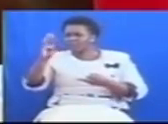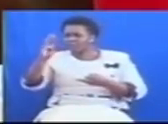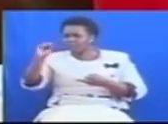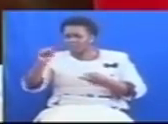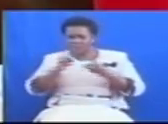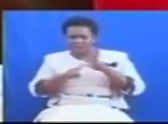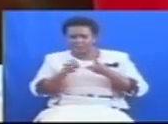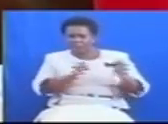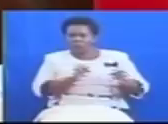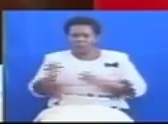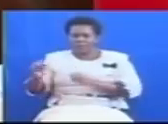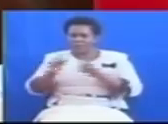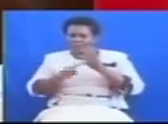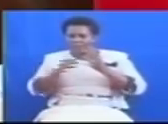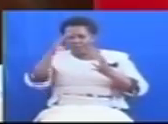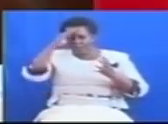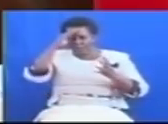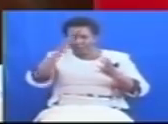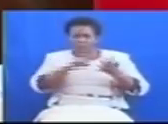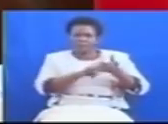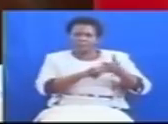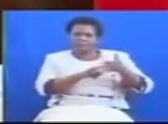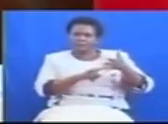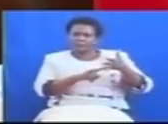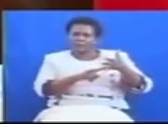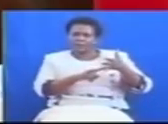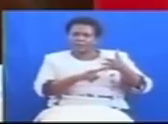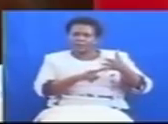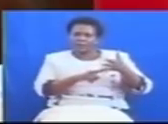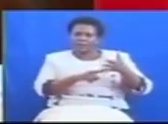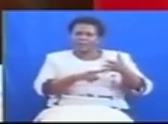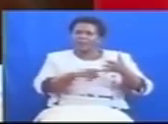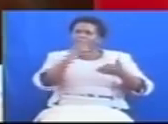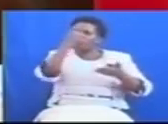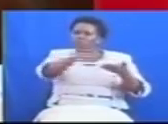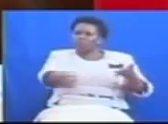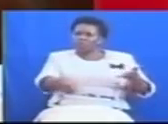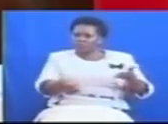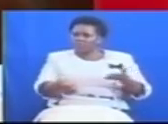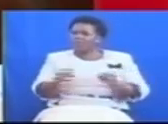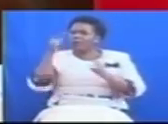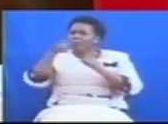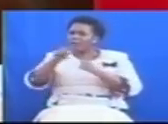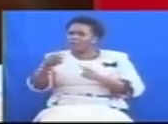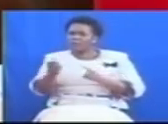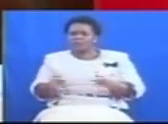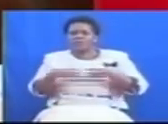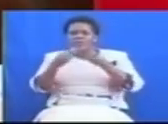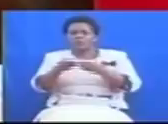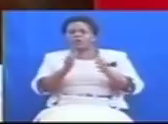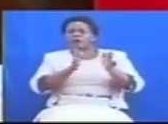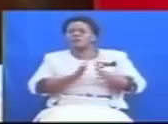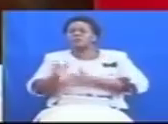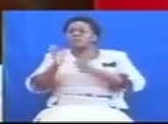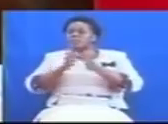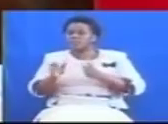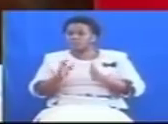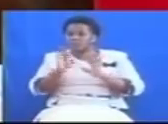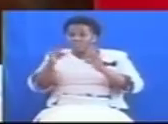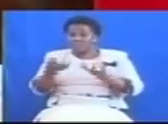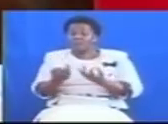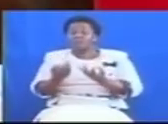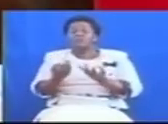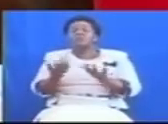uhamiaji, polisi, watu wa customs, ili kuweka utaratibu wa namna tunavyoweza